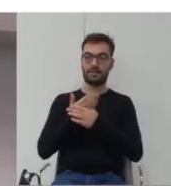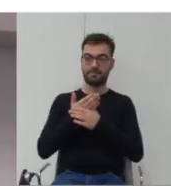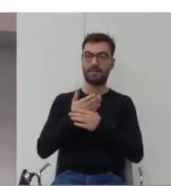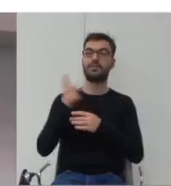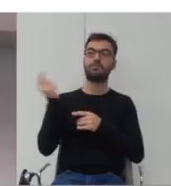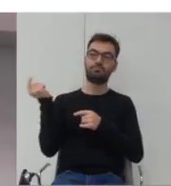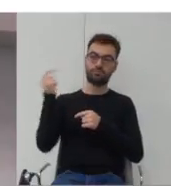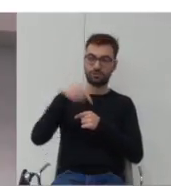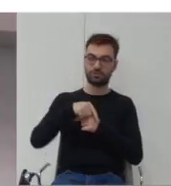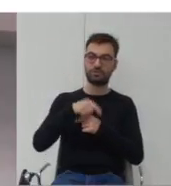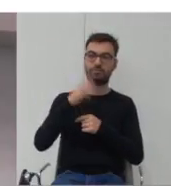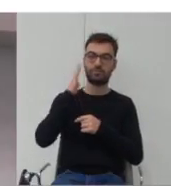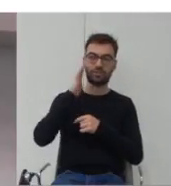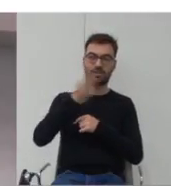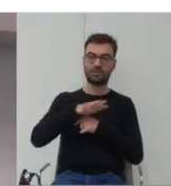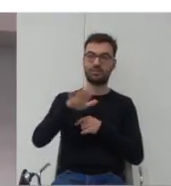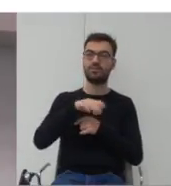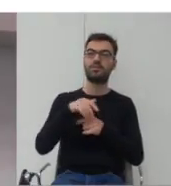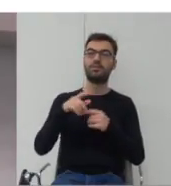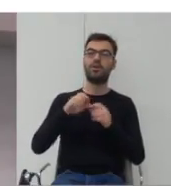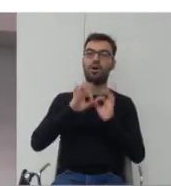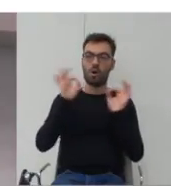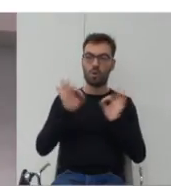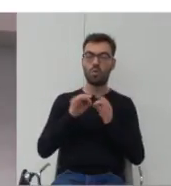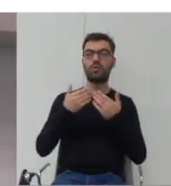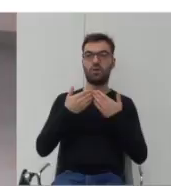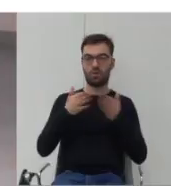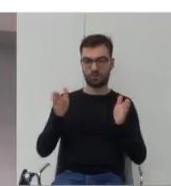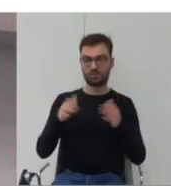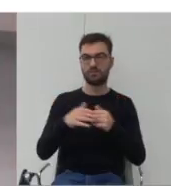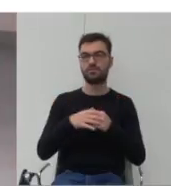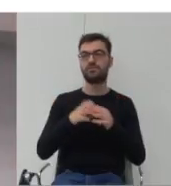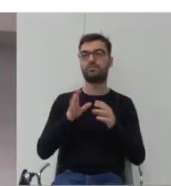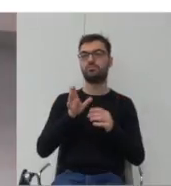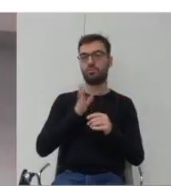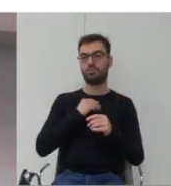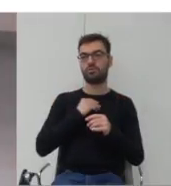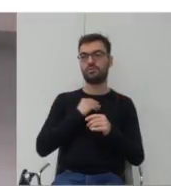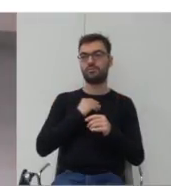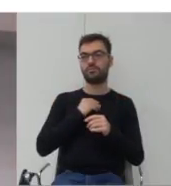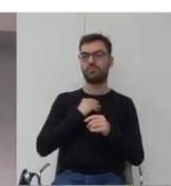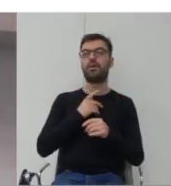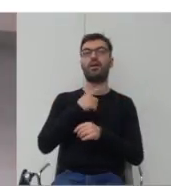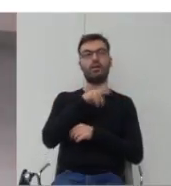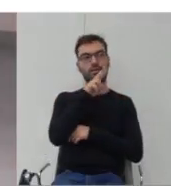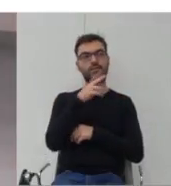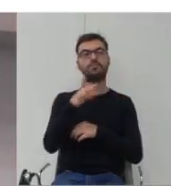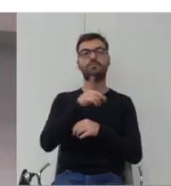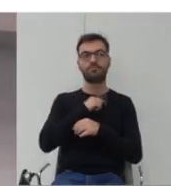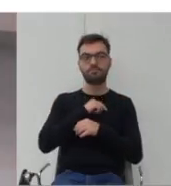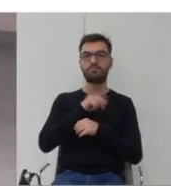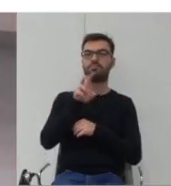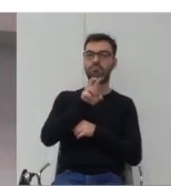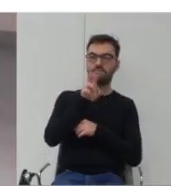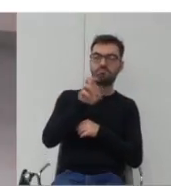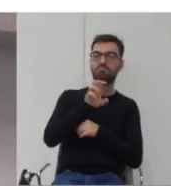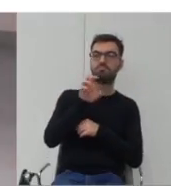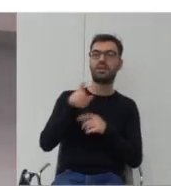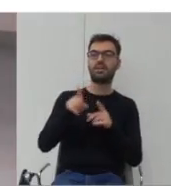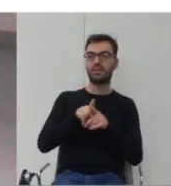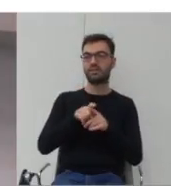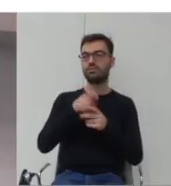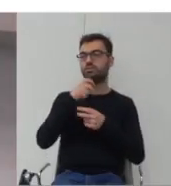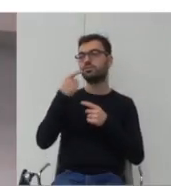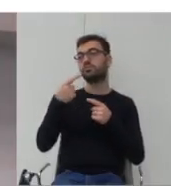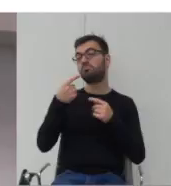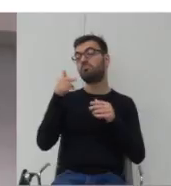do przybycia do nas. To jest obiekt ogólnie dostępny, gdzie można inspirować się, można znaleźć też konkretne